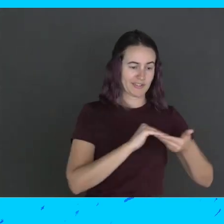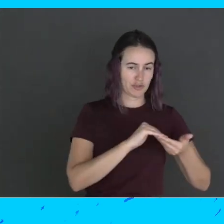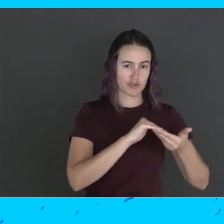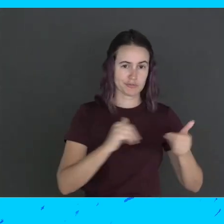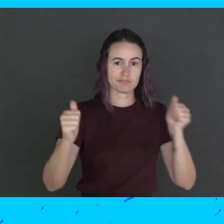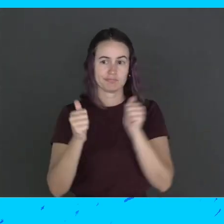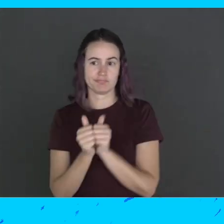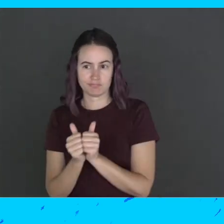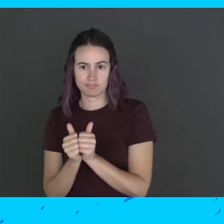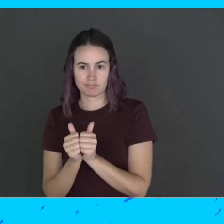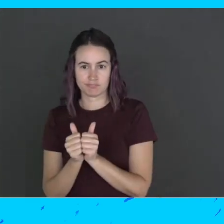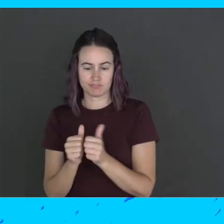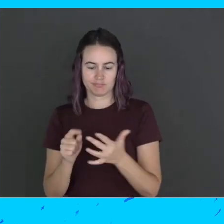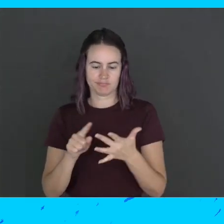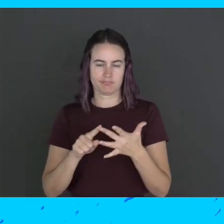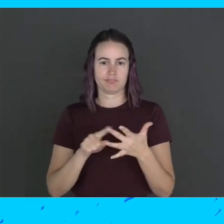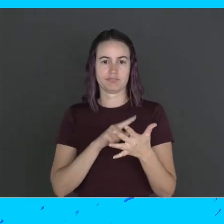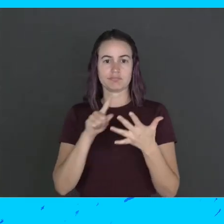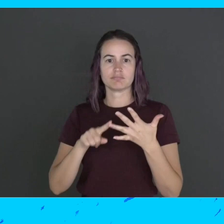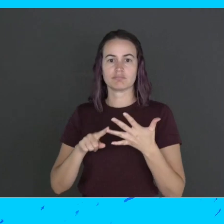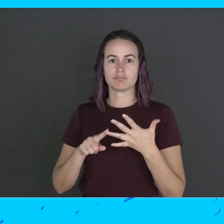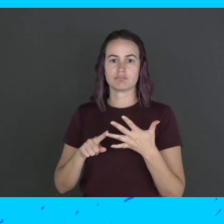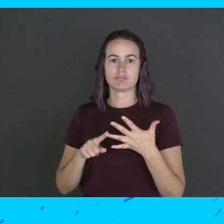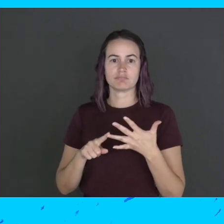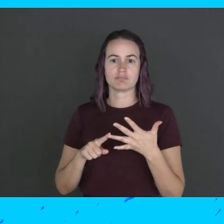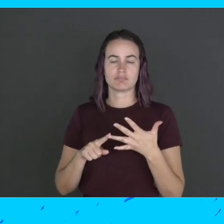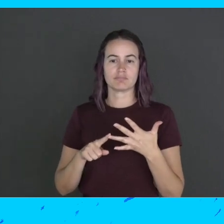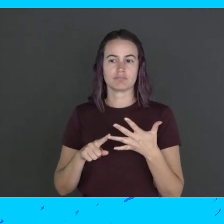Ensuite, également,